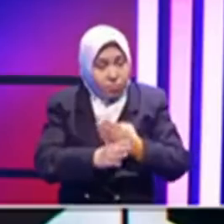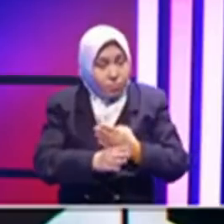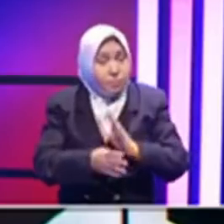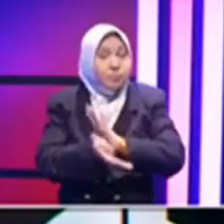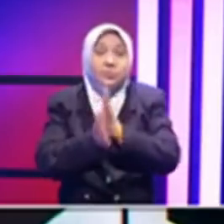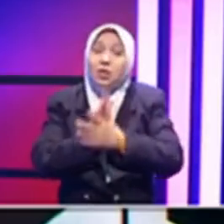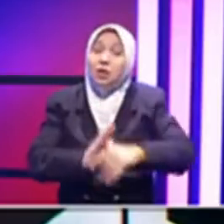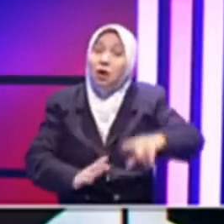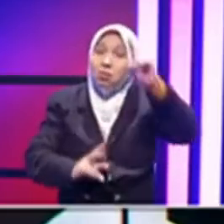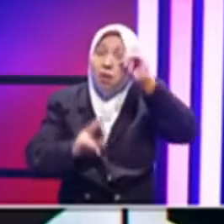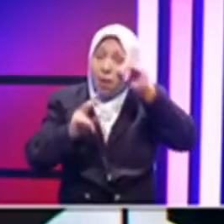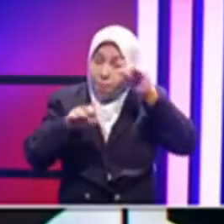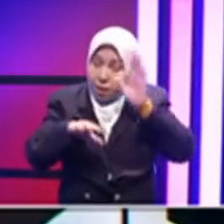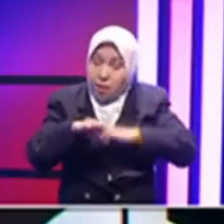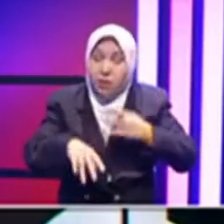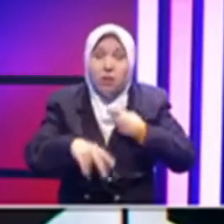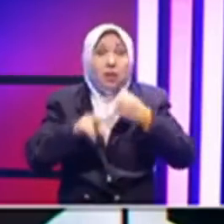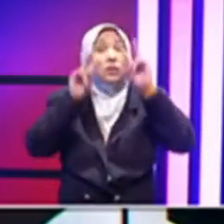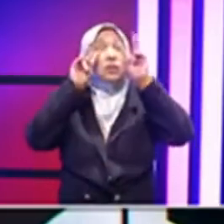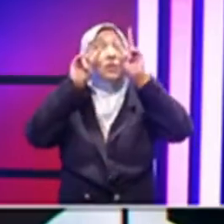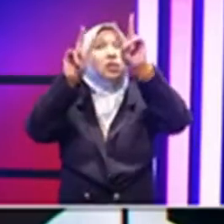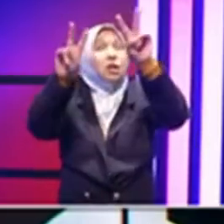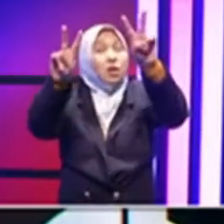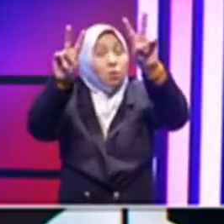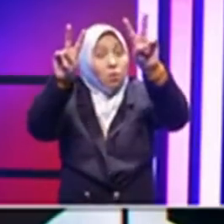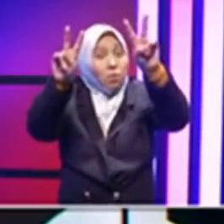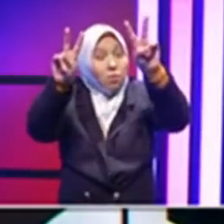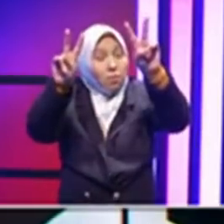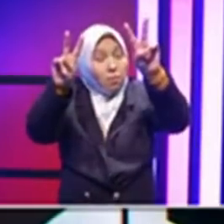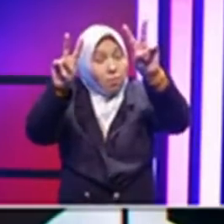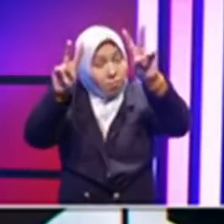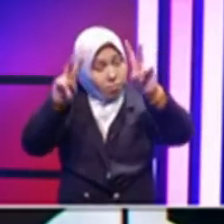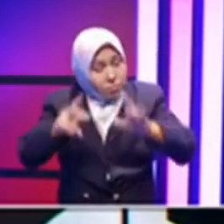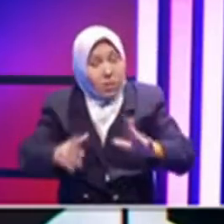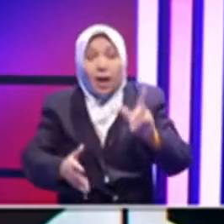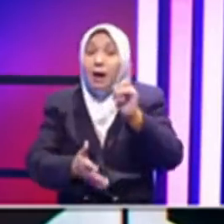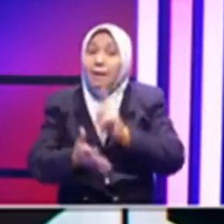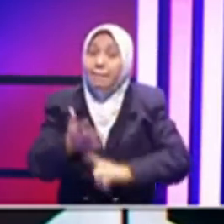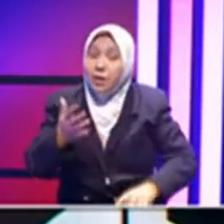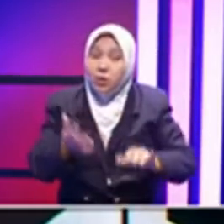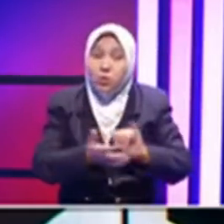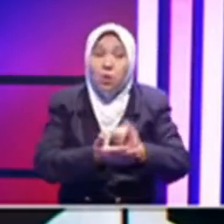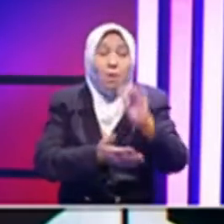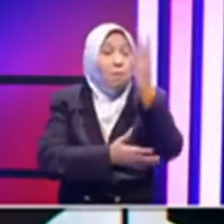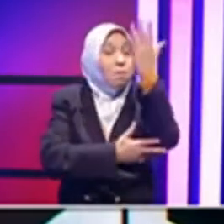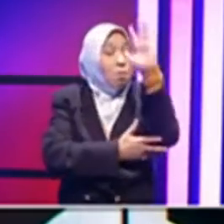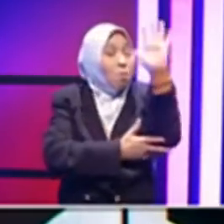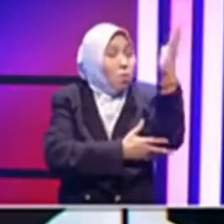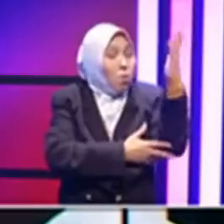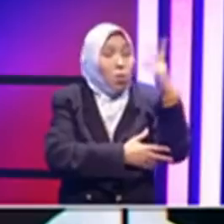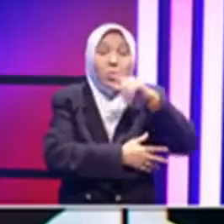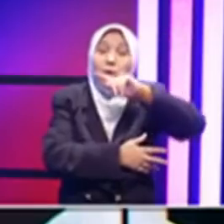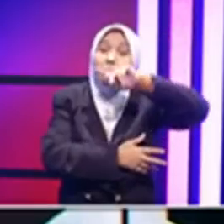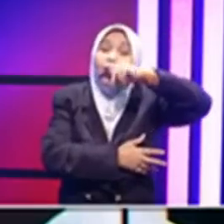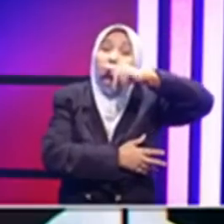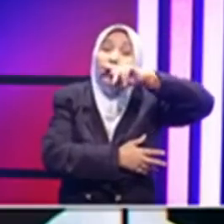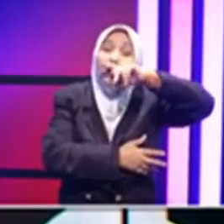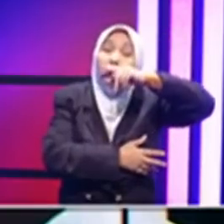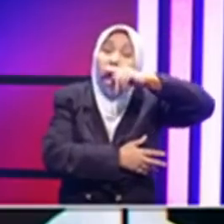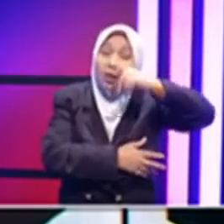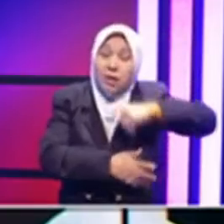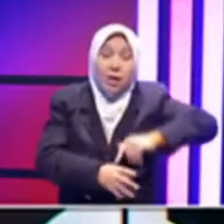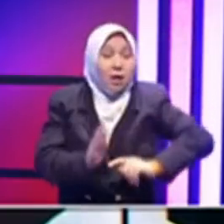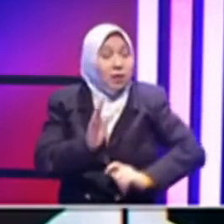Allah suruh kita perhatikan ya, apa lagi, wanakhla basiqat, iaitu pohon kurma yang tinggi, laha